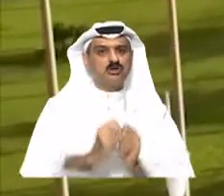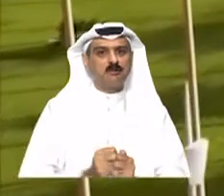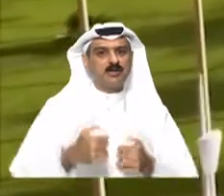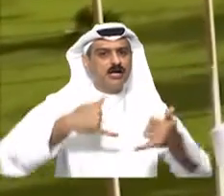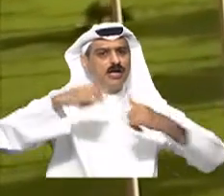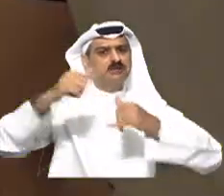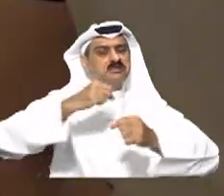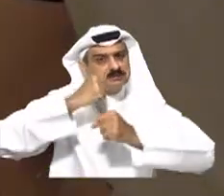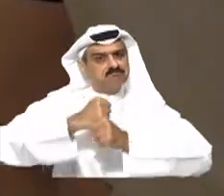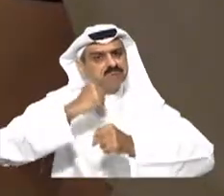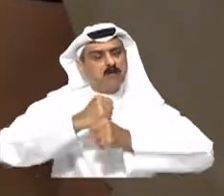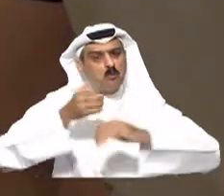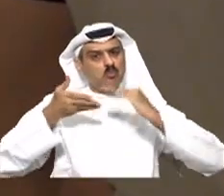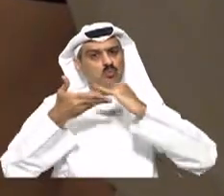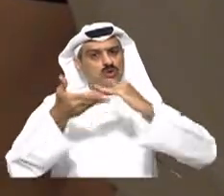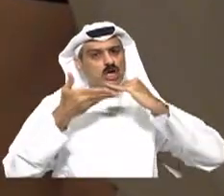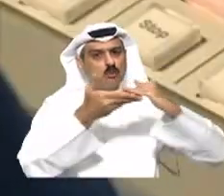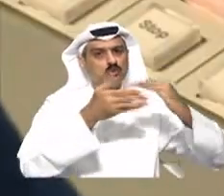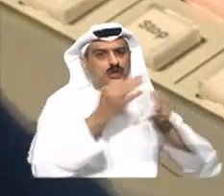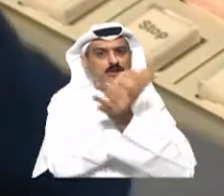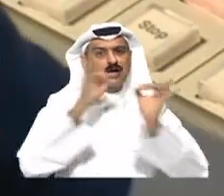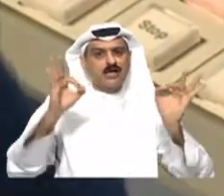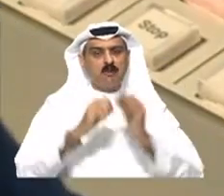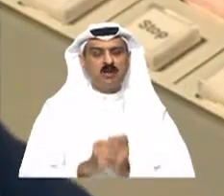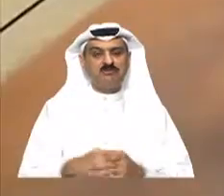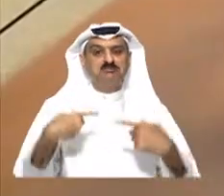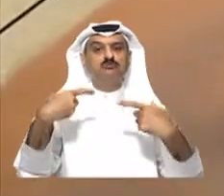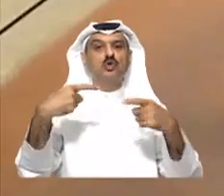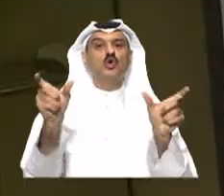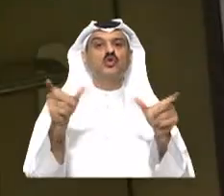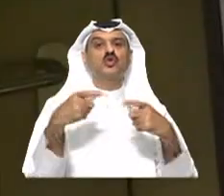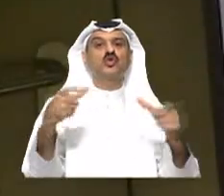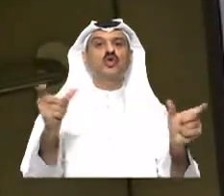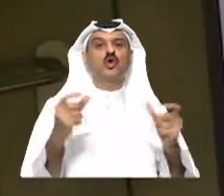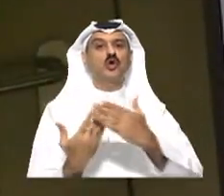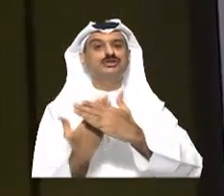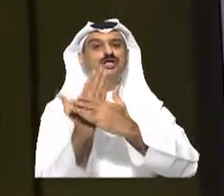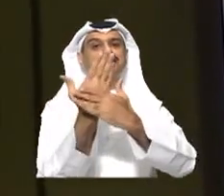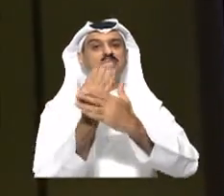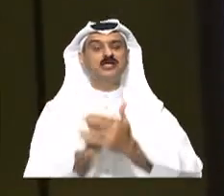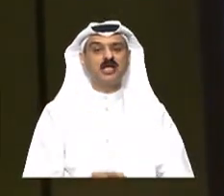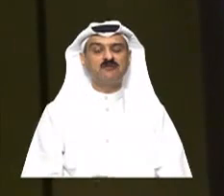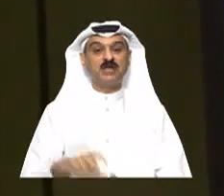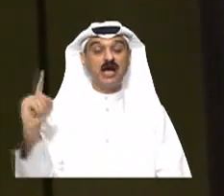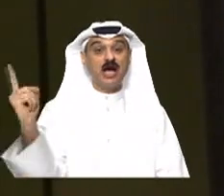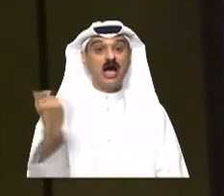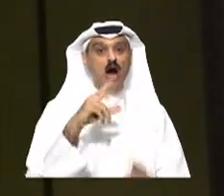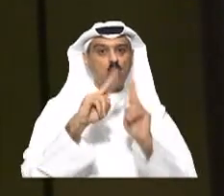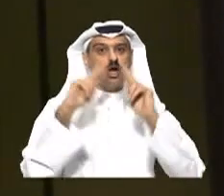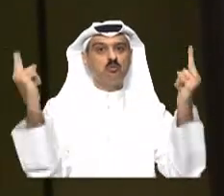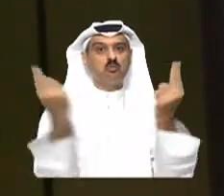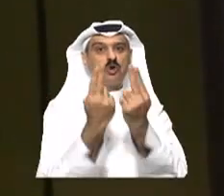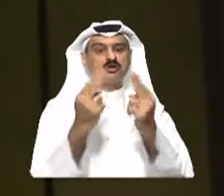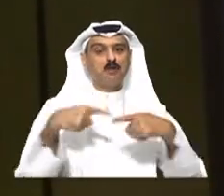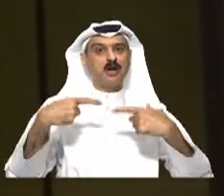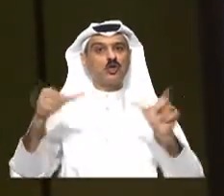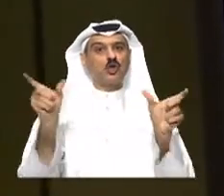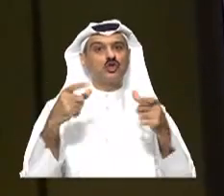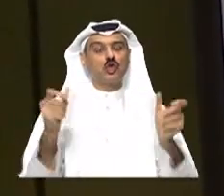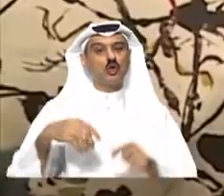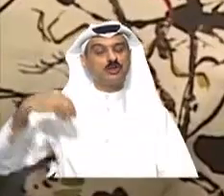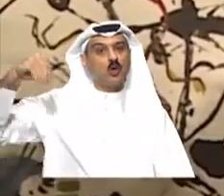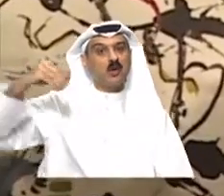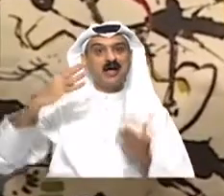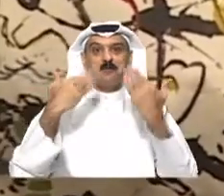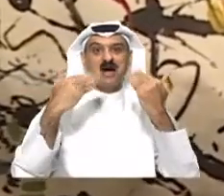الوسائل اللوجستية والإمكانيات التقنية عالية الدقة، فهي أول قمة رقمية وبدون